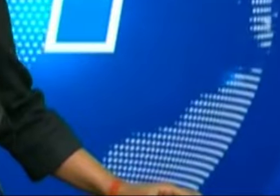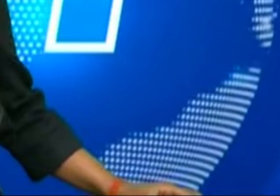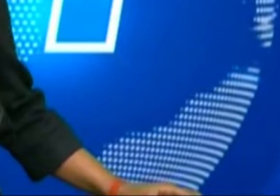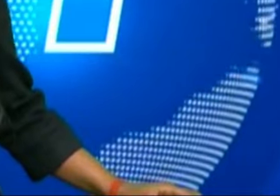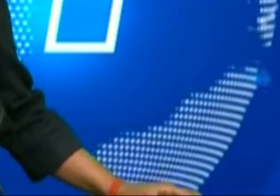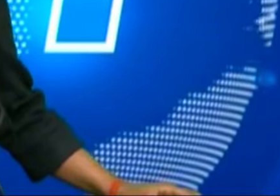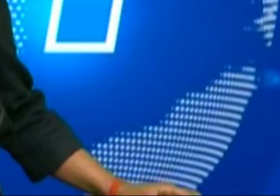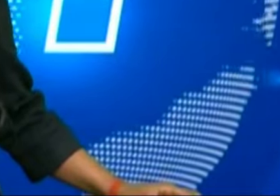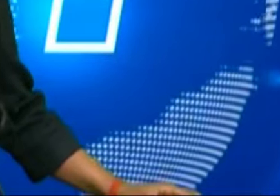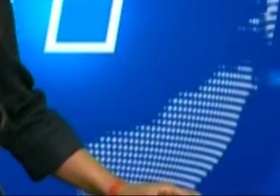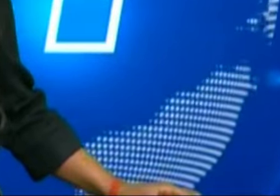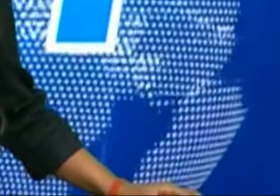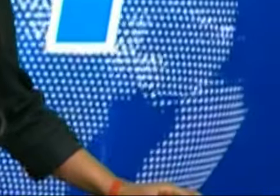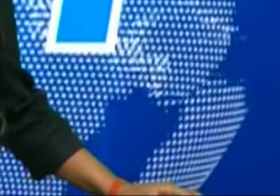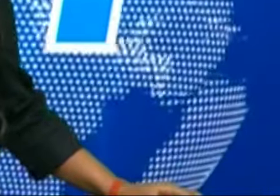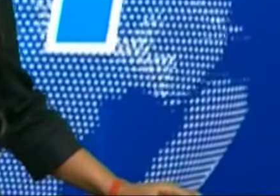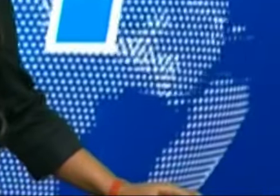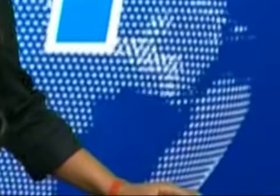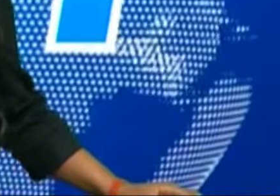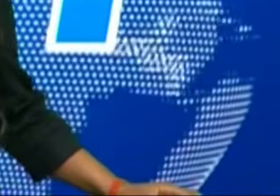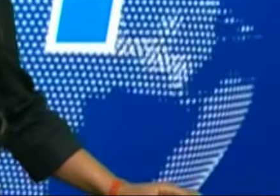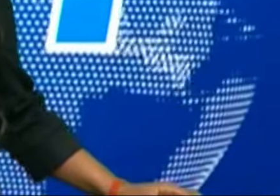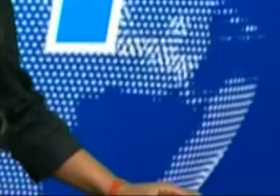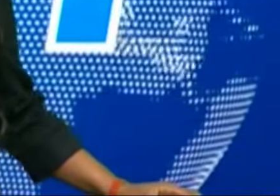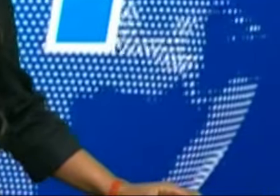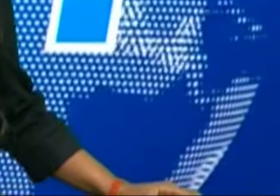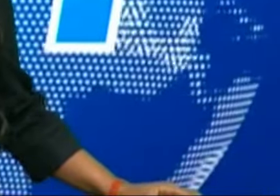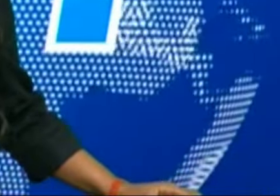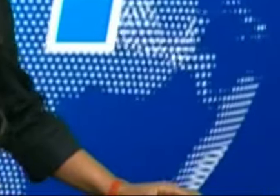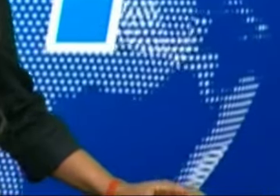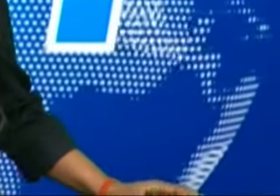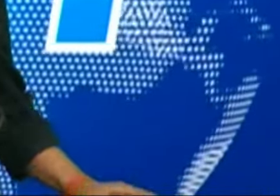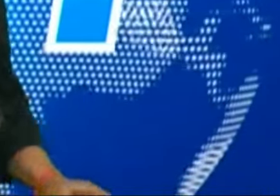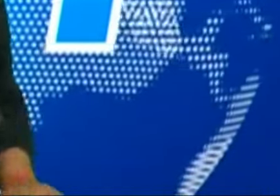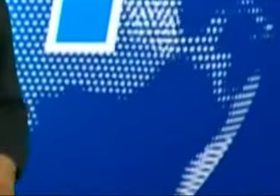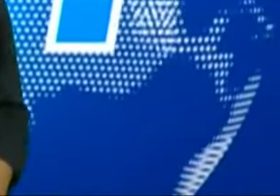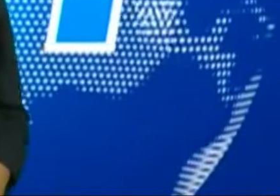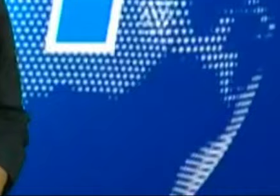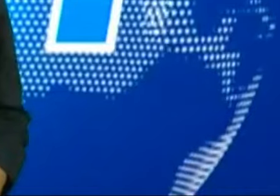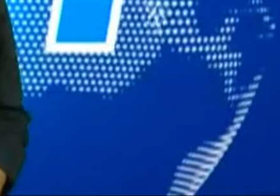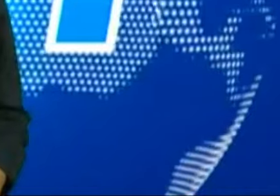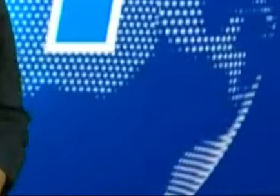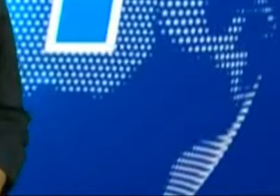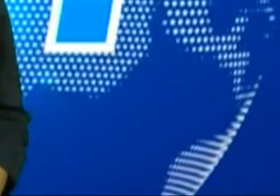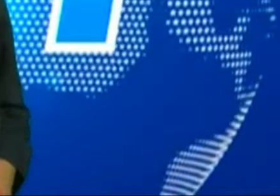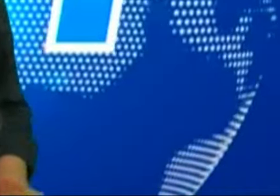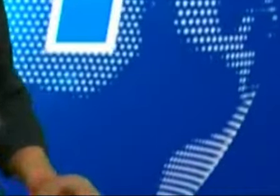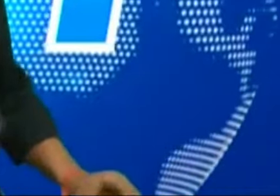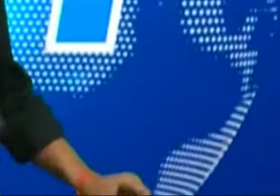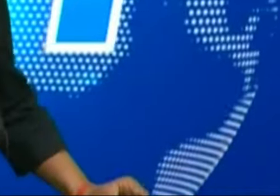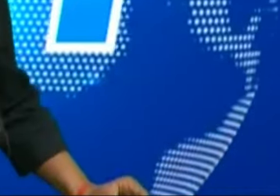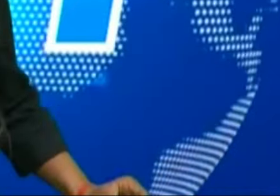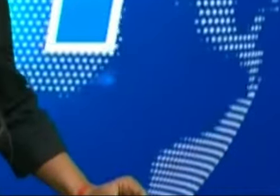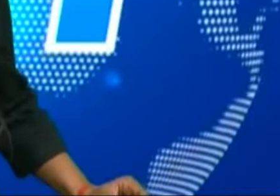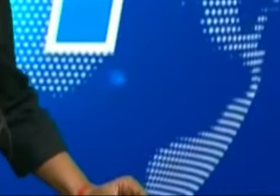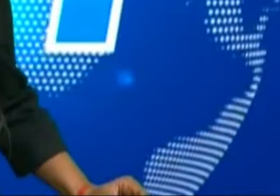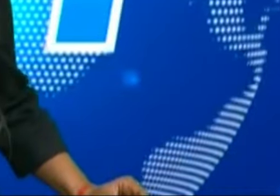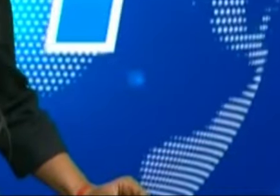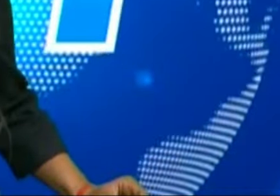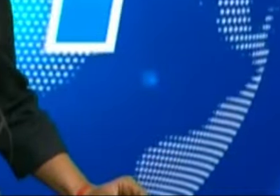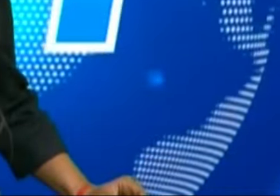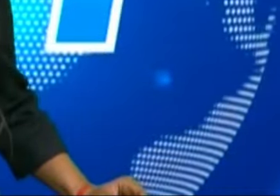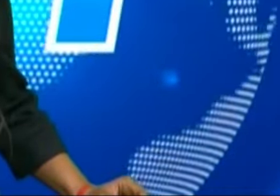Bonsoir à toutes et à tous. Vous êtes nombreux à suivre ce journal de 19h sur la radio-télévision nationale congolaise. Tout de suite, les titres.